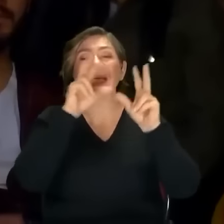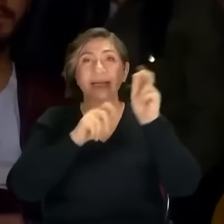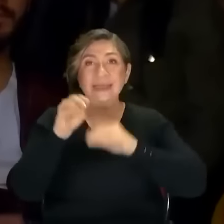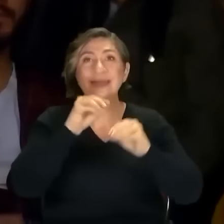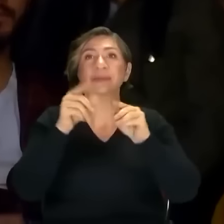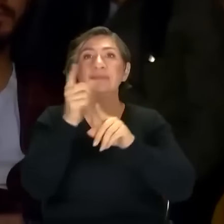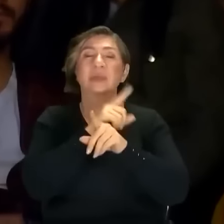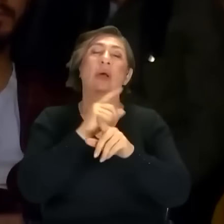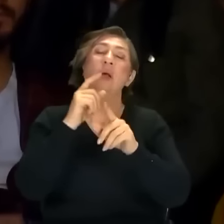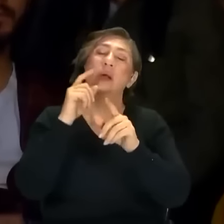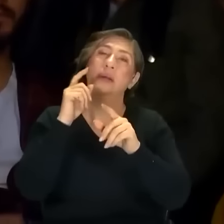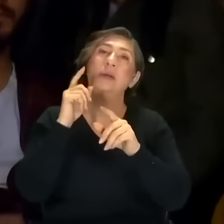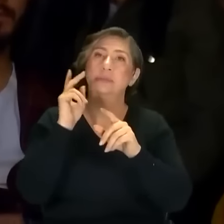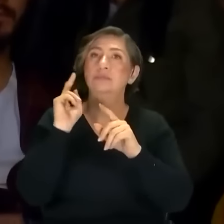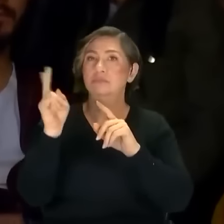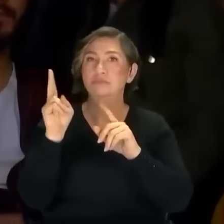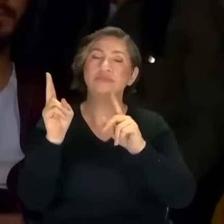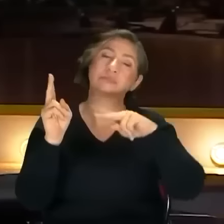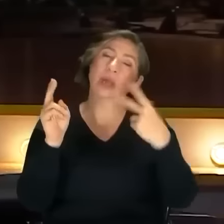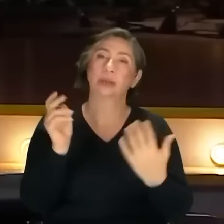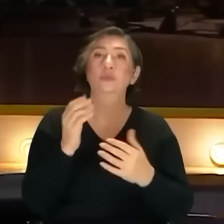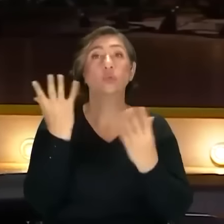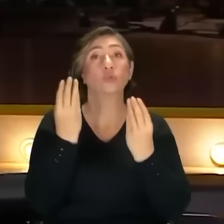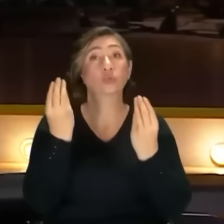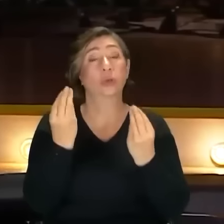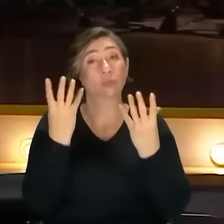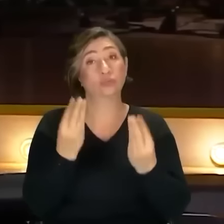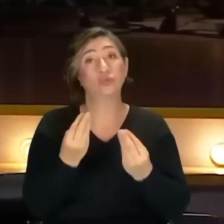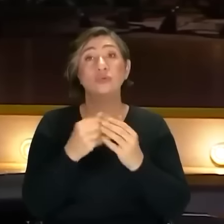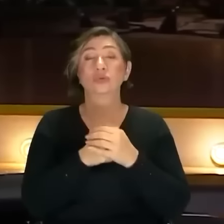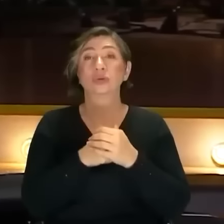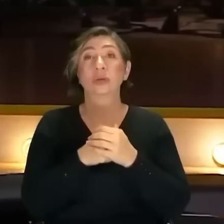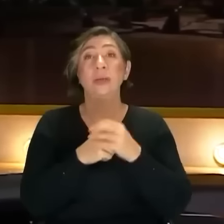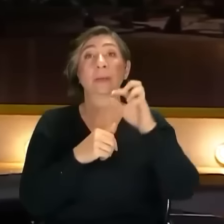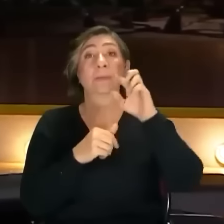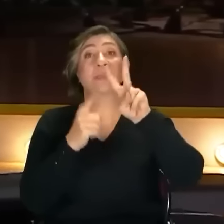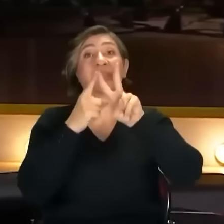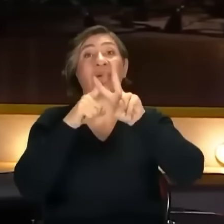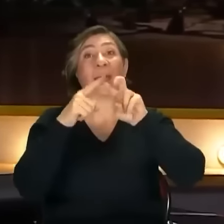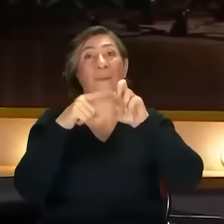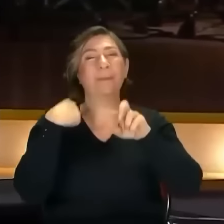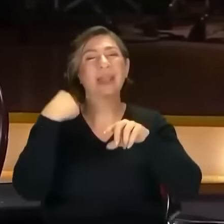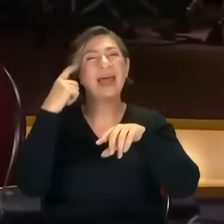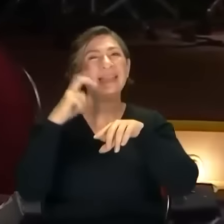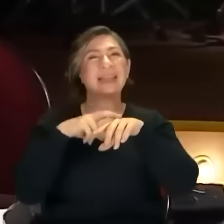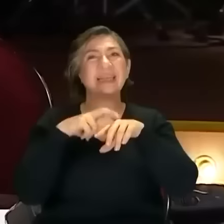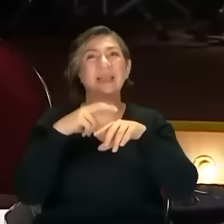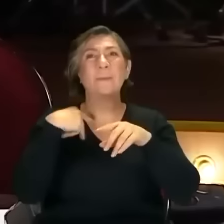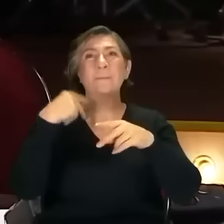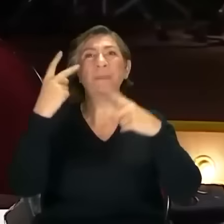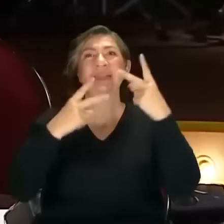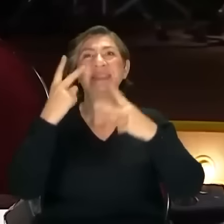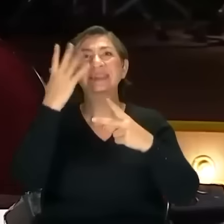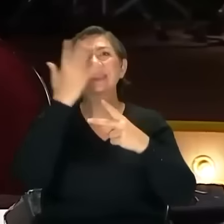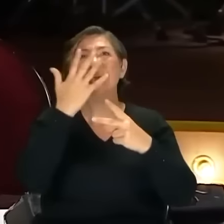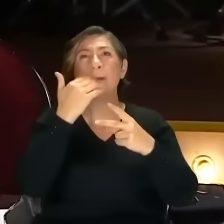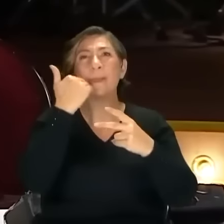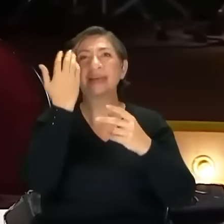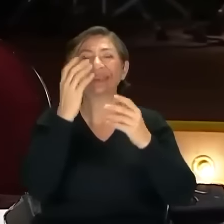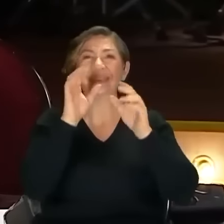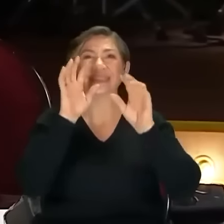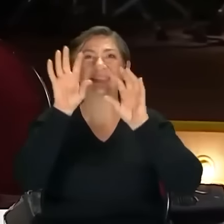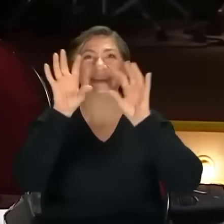aranj olarak sadece o zaman aranı ama çok güzel Teşekkür ediyorum Eee Pınar bana hatırlat ben bazı siyah beyaz sahneler